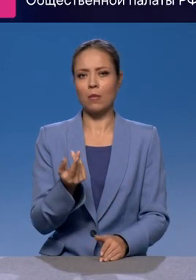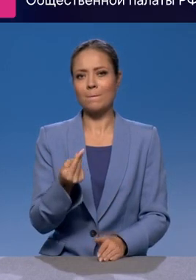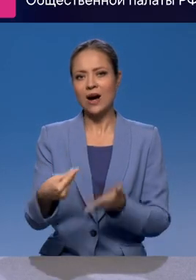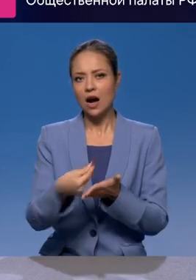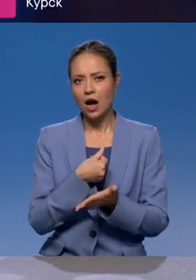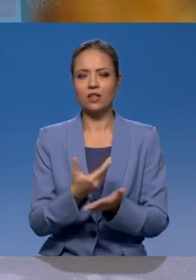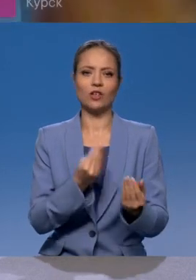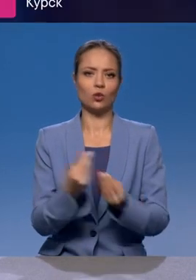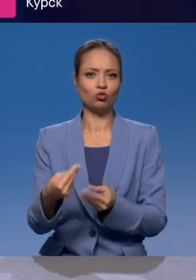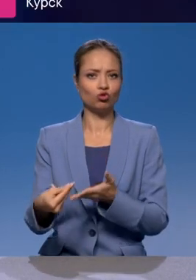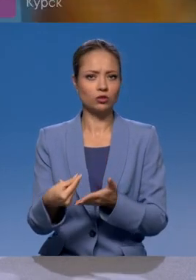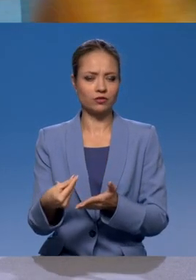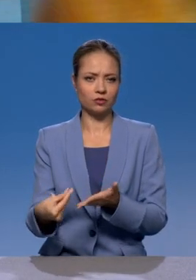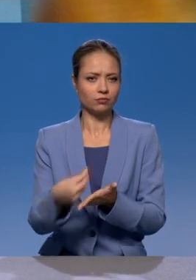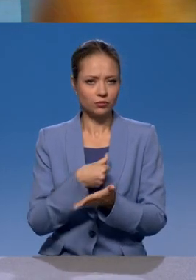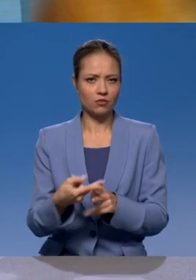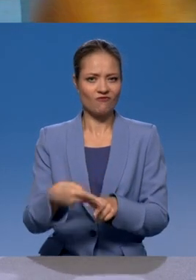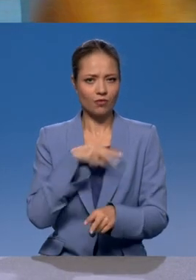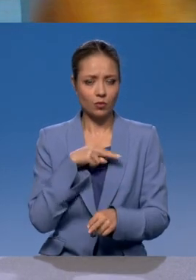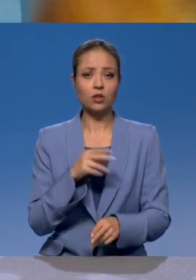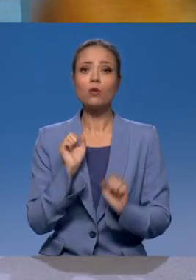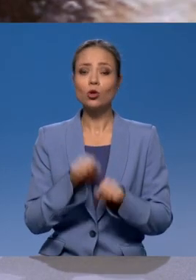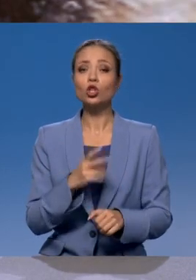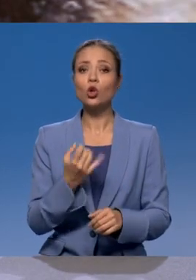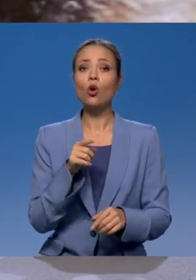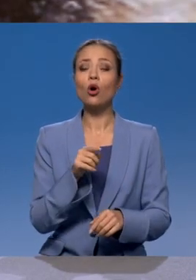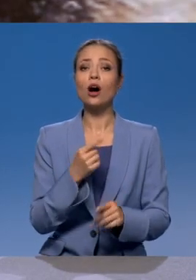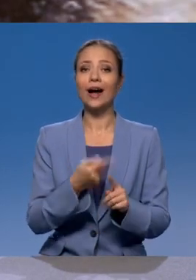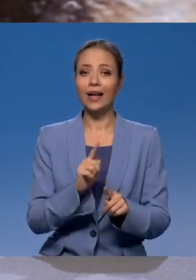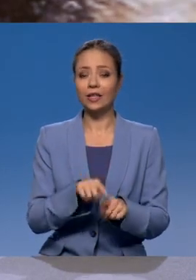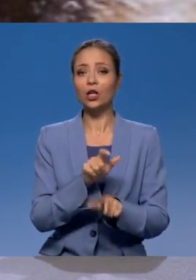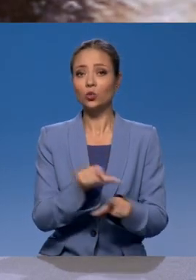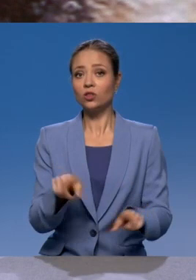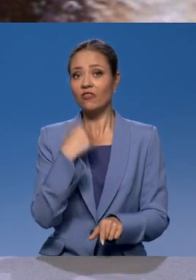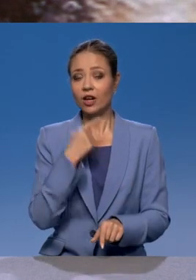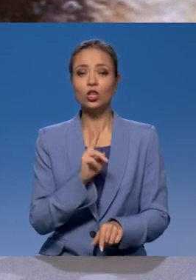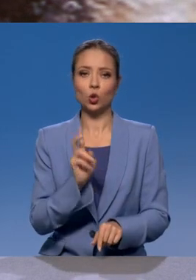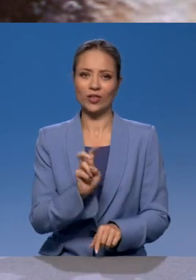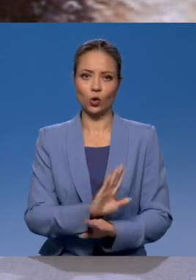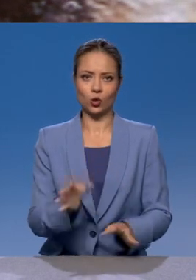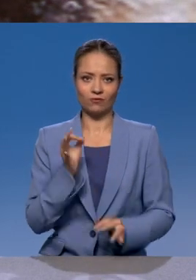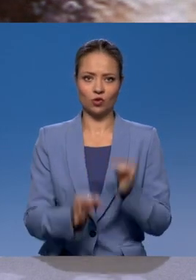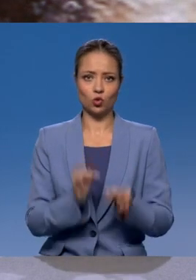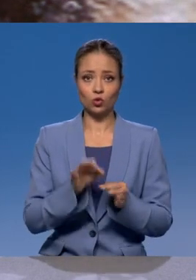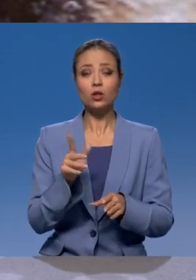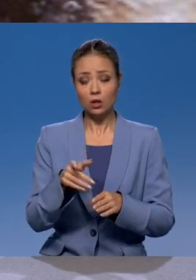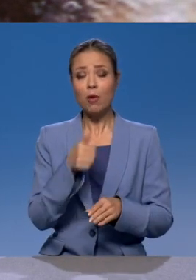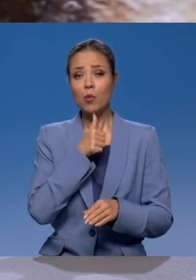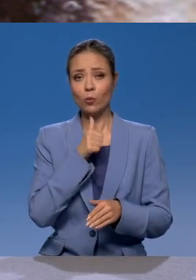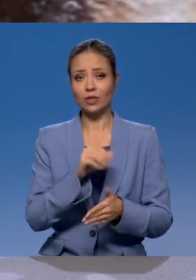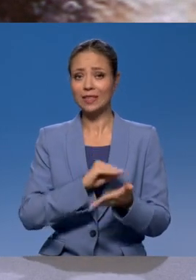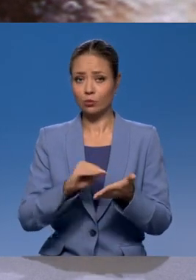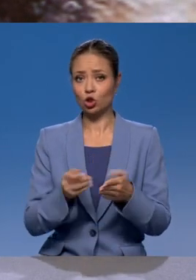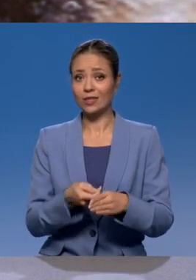вред. Но я всегда говорю, это говорят те люди, которые не ходят в наши суды. Напишите иск в суд и подайте его. И когда